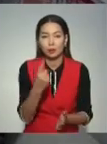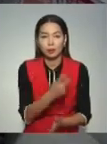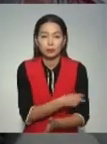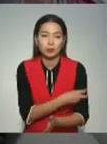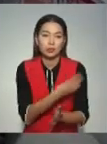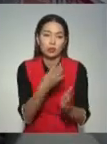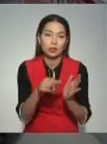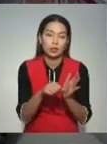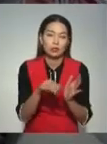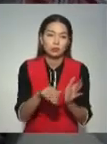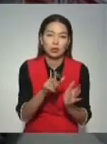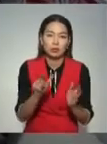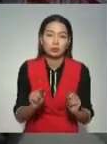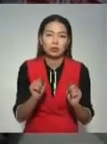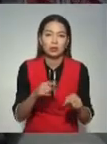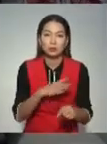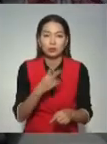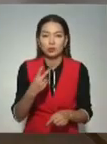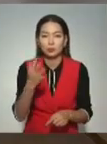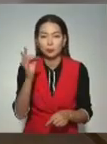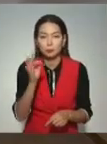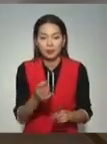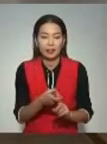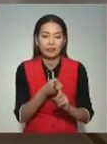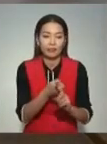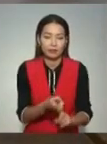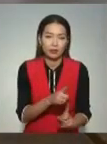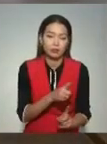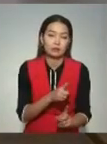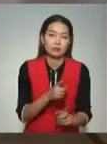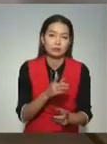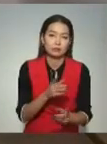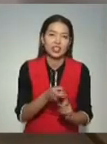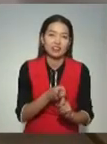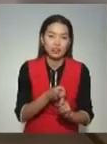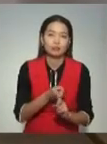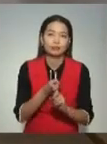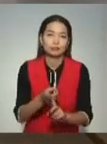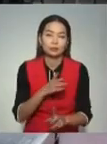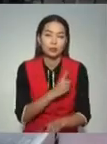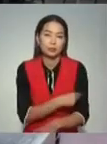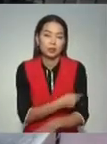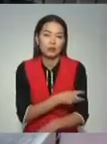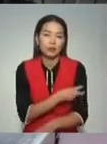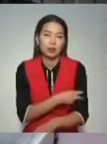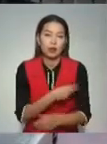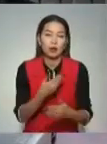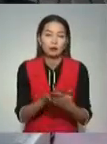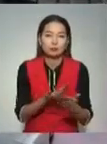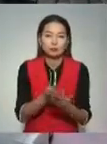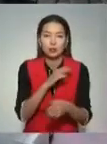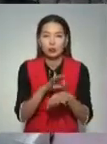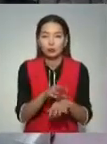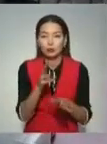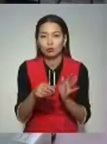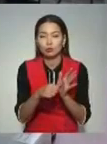46 мың адам тіркелген. Соның 25% инфекция жұқтырған. Емхана дәрігерлері профилактикалық шаралар өткізіп, 3600 адамға